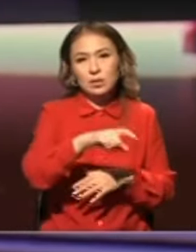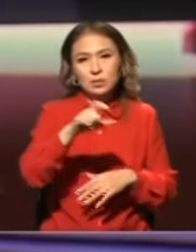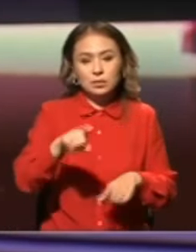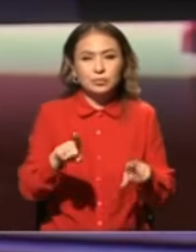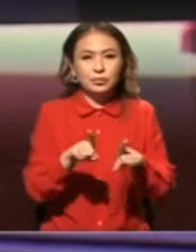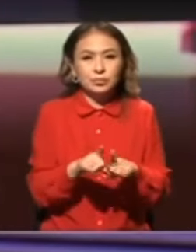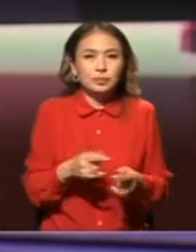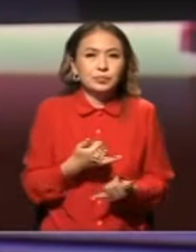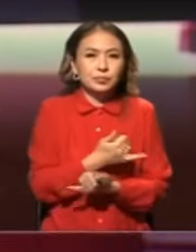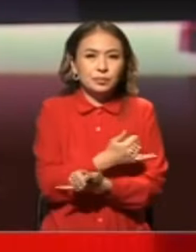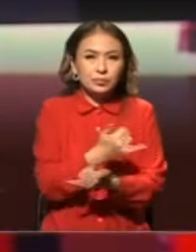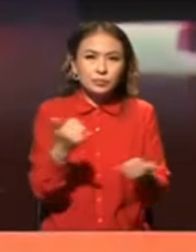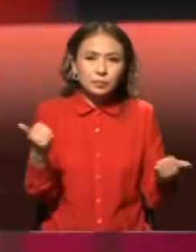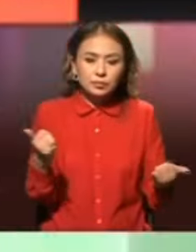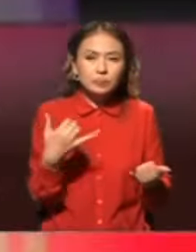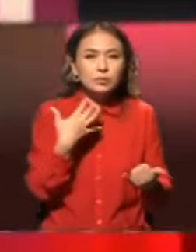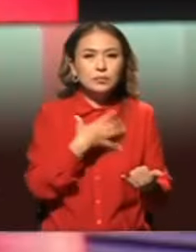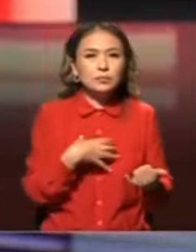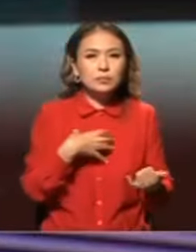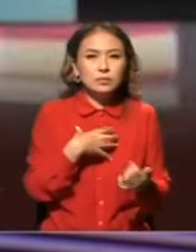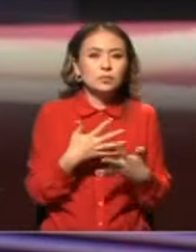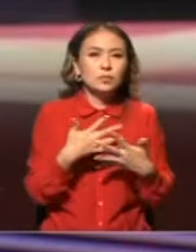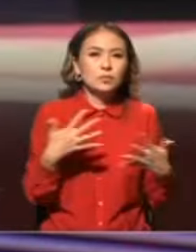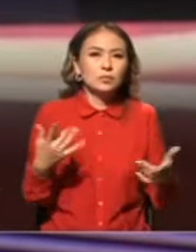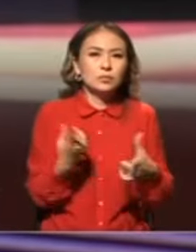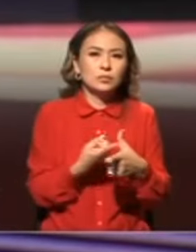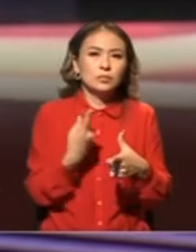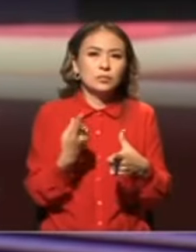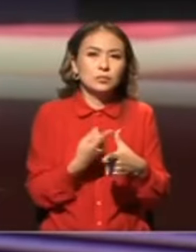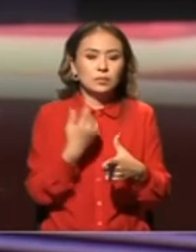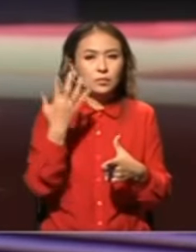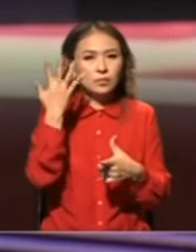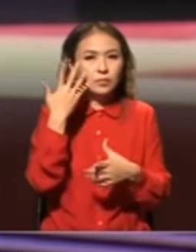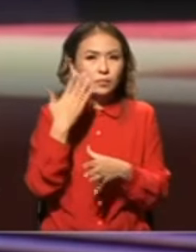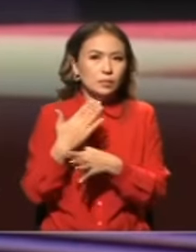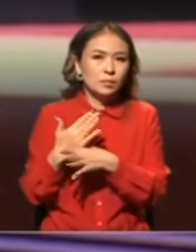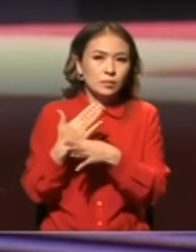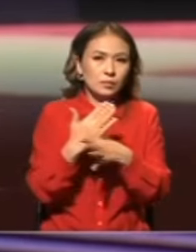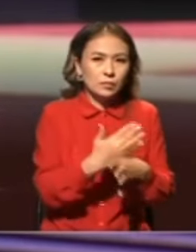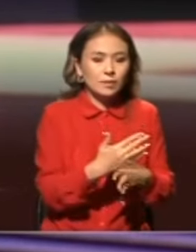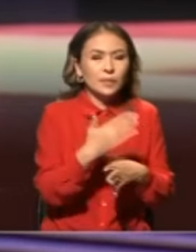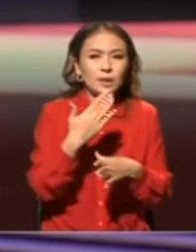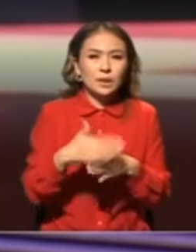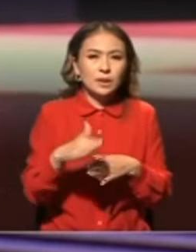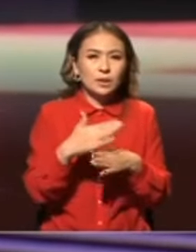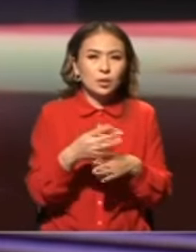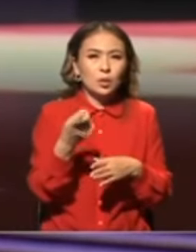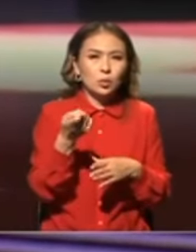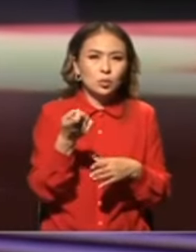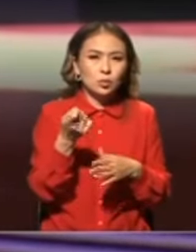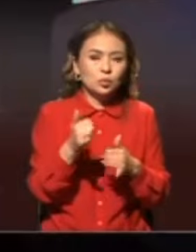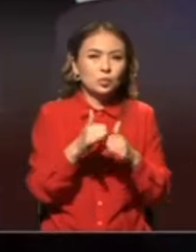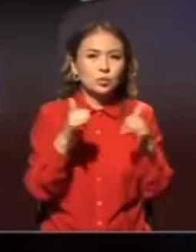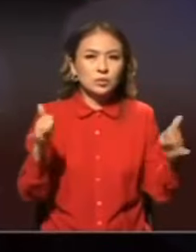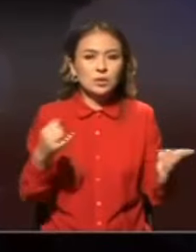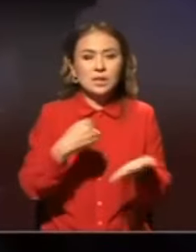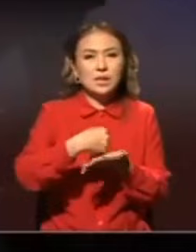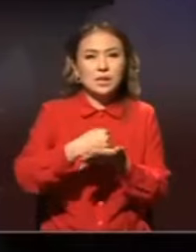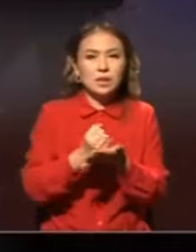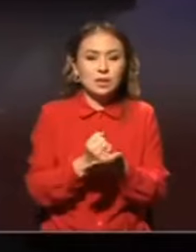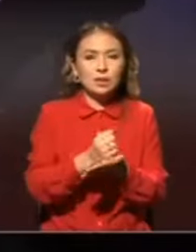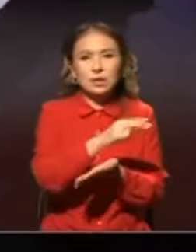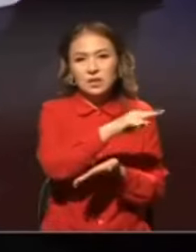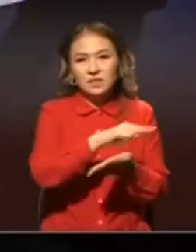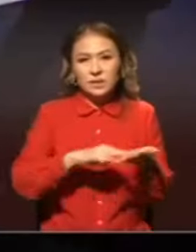алады. Яғни бұл жерде негізгі басымдық мынау атаулы әлеуметтік көмек алушылар және де мынау кредиттен шамасы тыс закредитованный адамдар деп